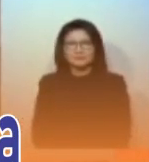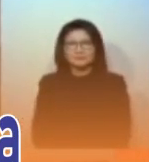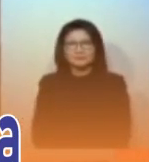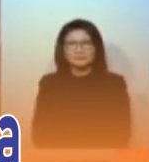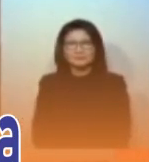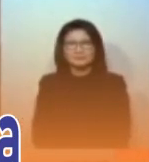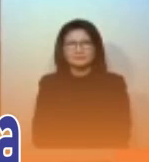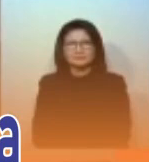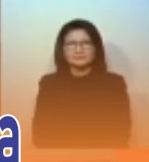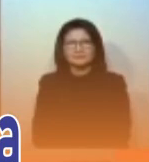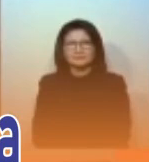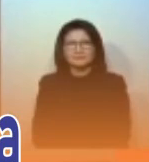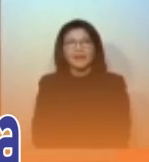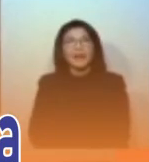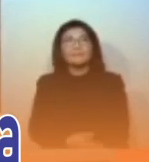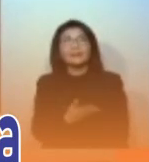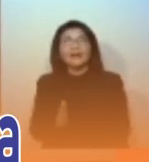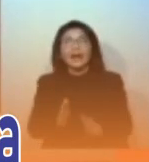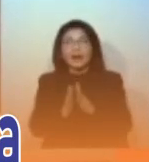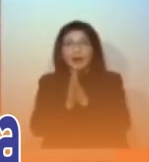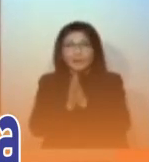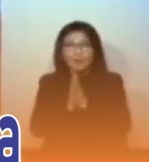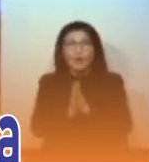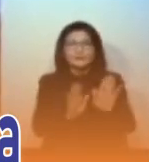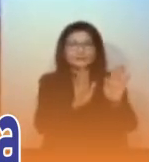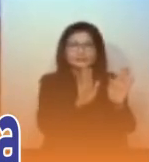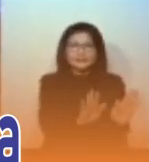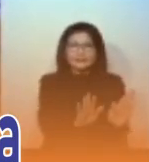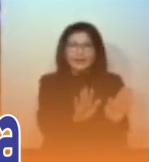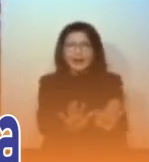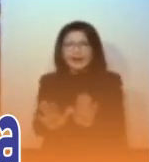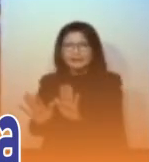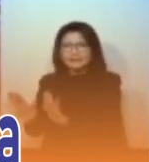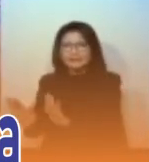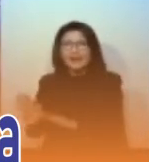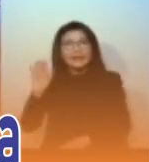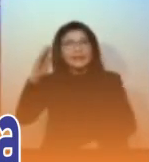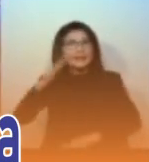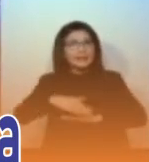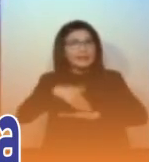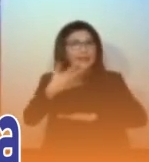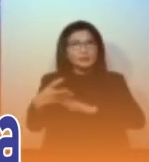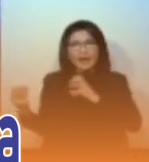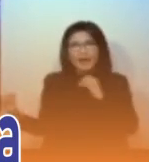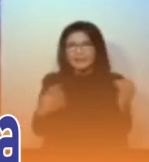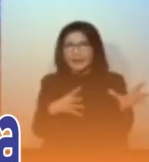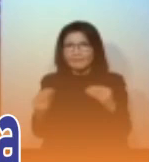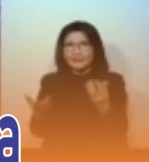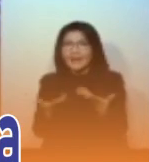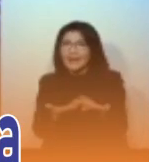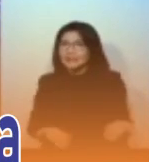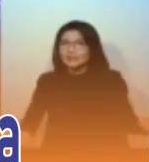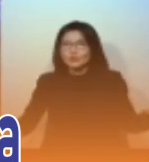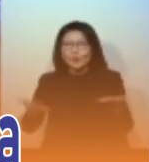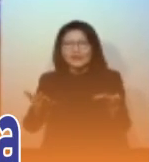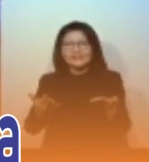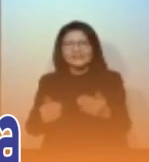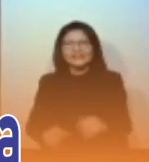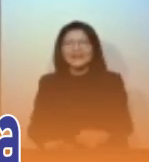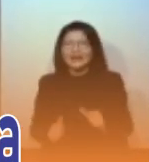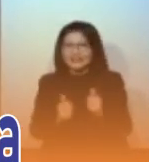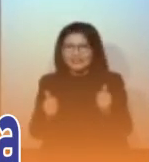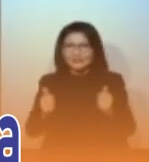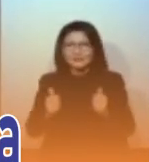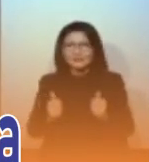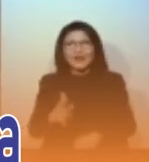Pada hadirin, kami mohon untuk tenang terlebih dahulu. Kita akan lanjutkan debat dengan suasana tentunya lebih hangat. Ya. Jadi